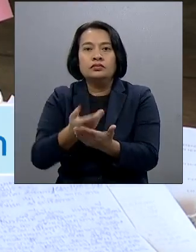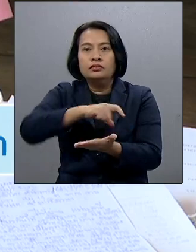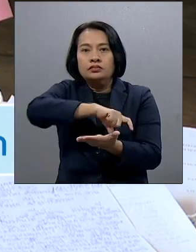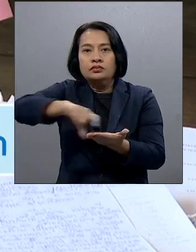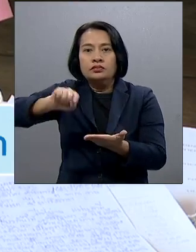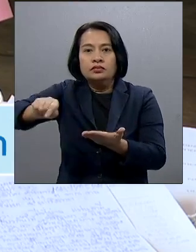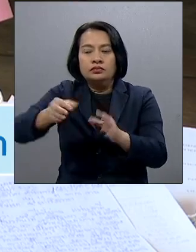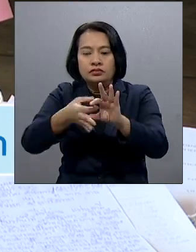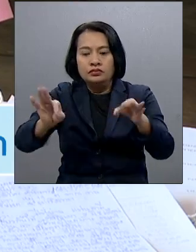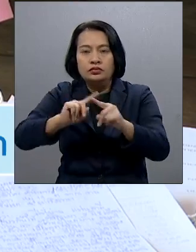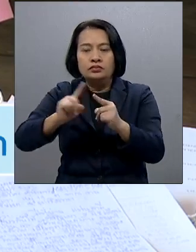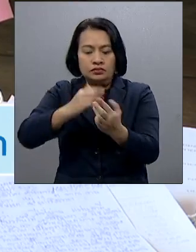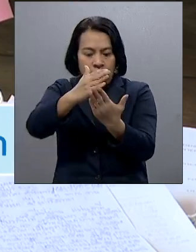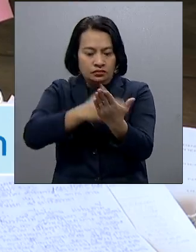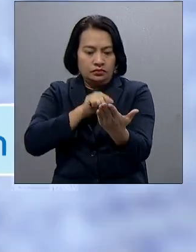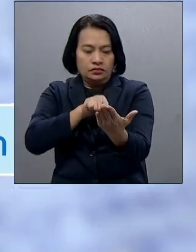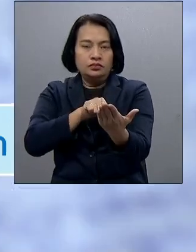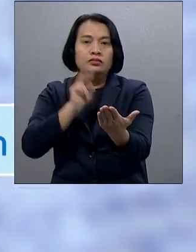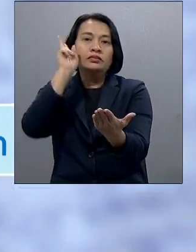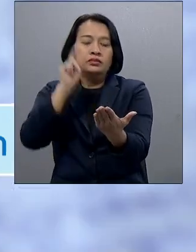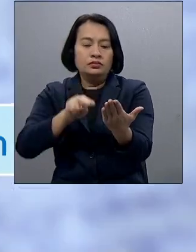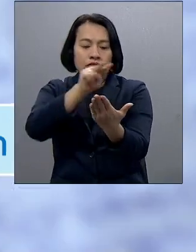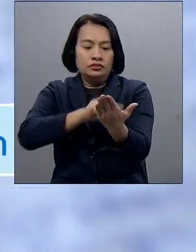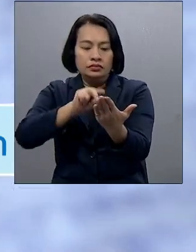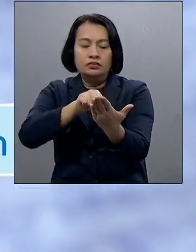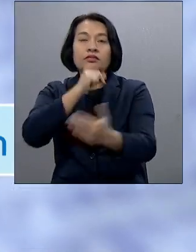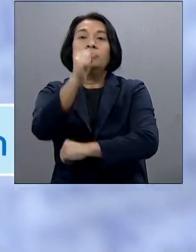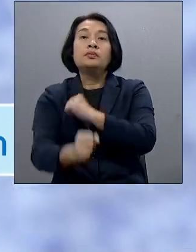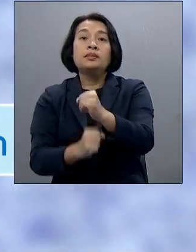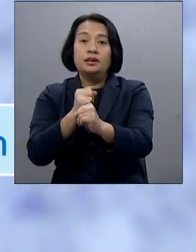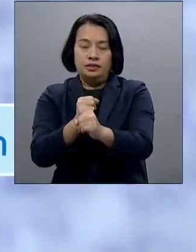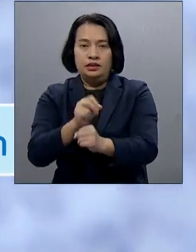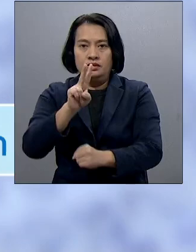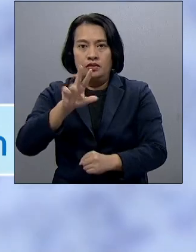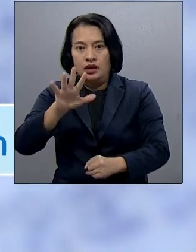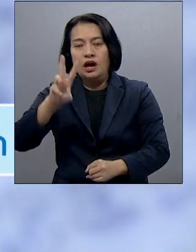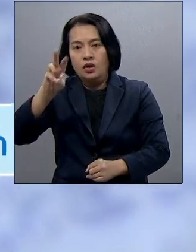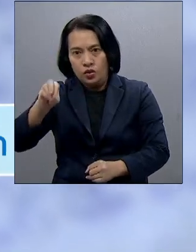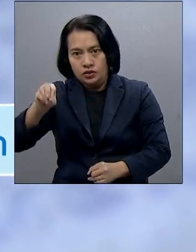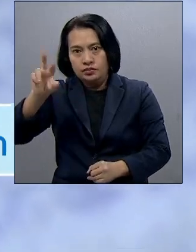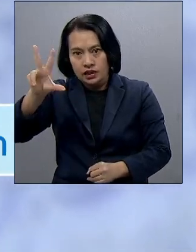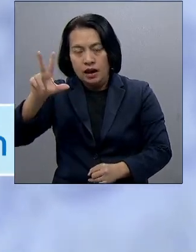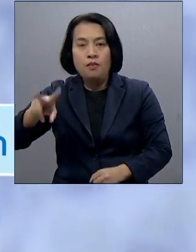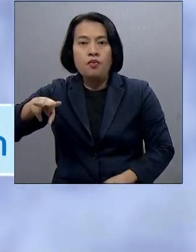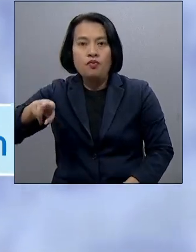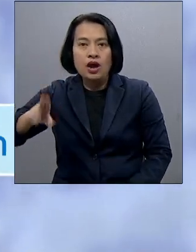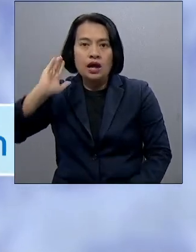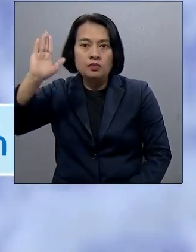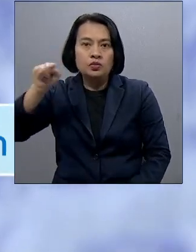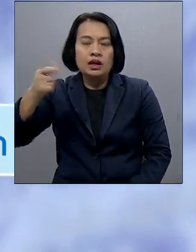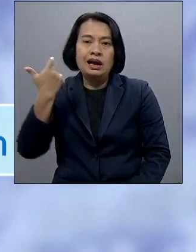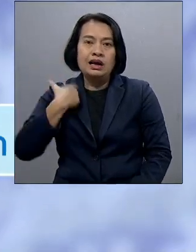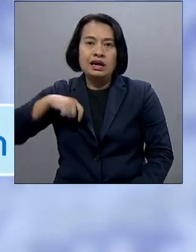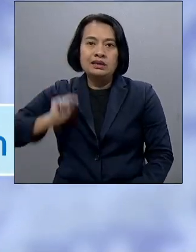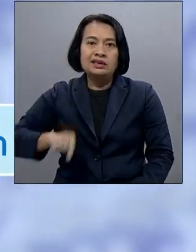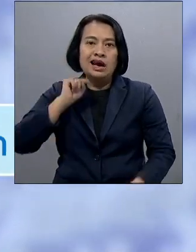ละเอียดคดีความให้ทีมข่าวตรวจสอบนะคะเมื่อปี2563คือสามีเธอเนี่ยถูกศาลสั่งจ